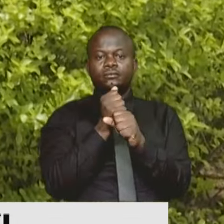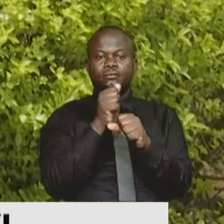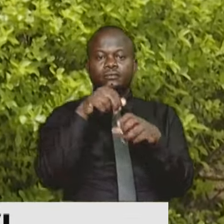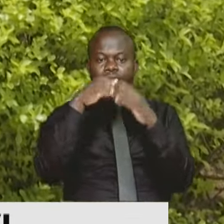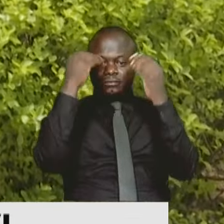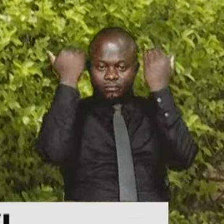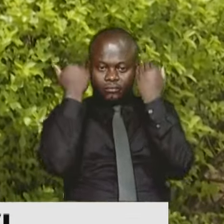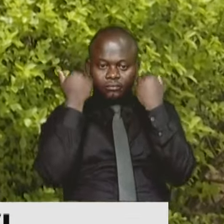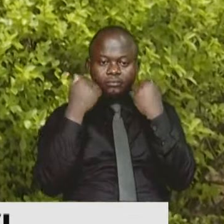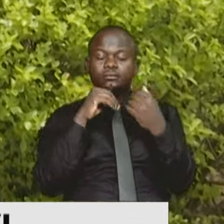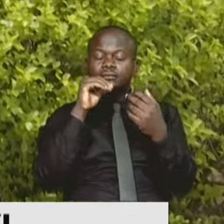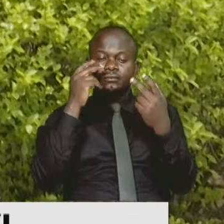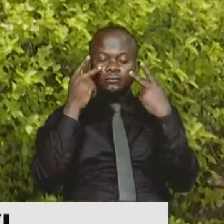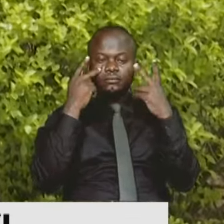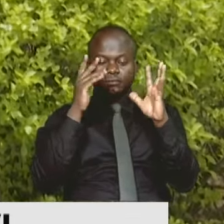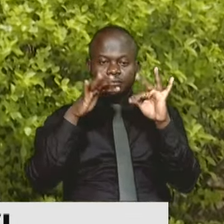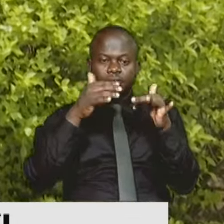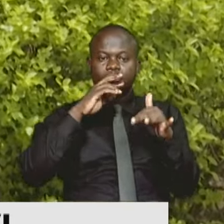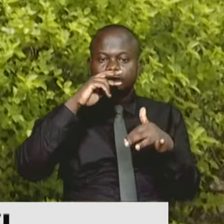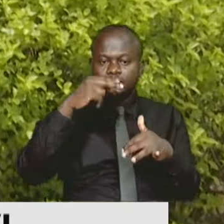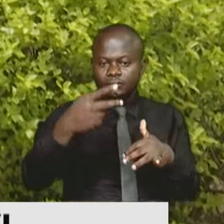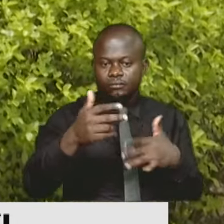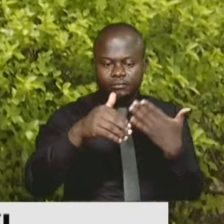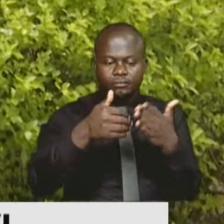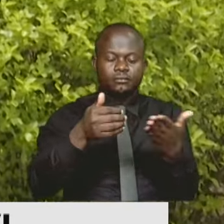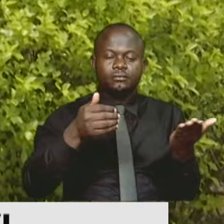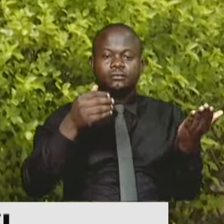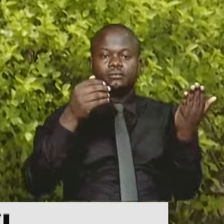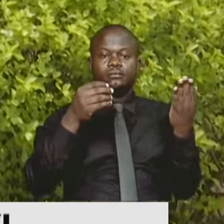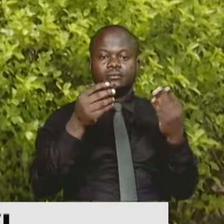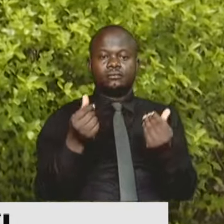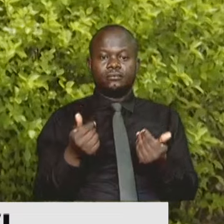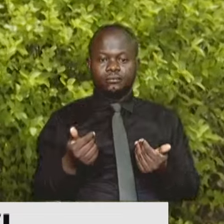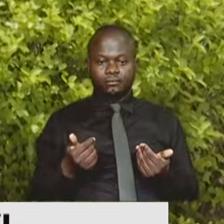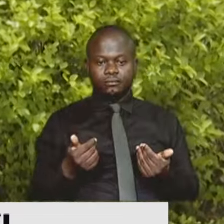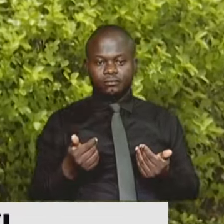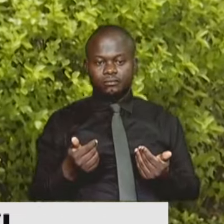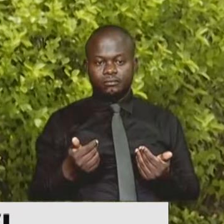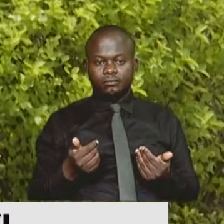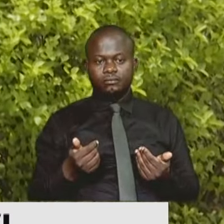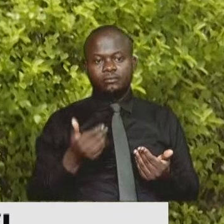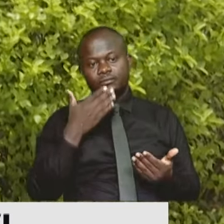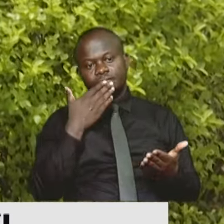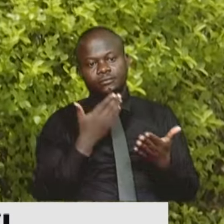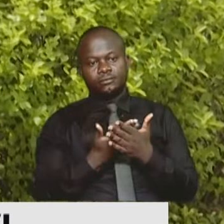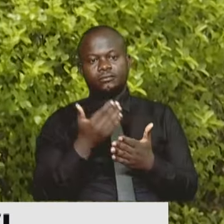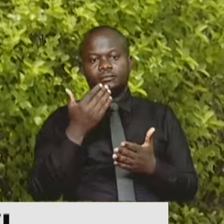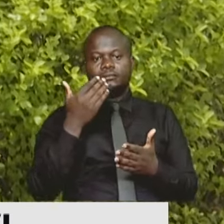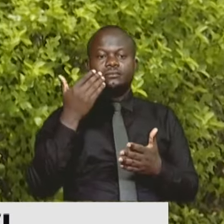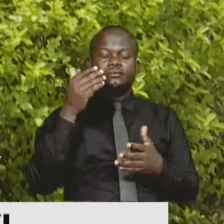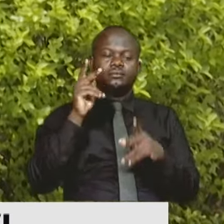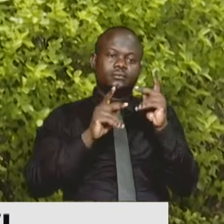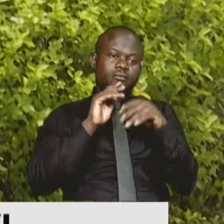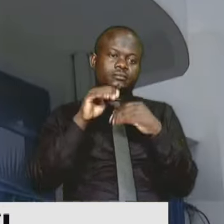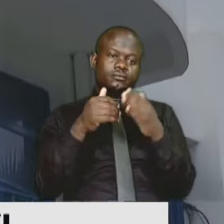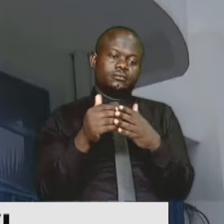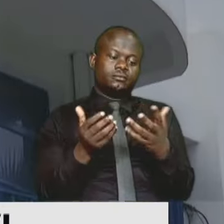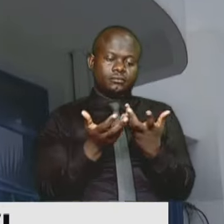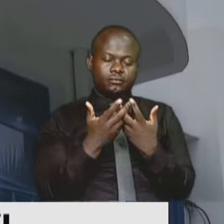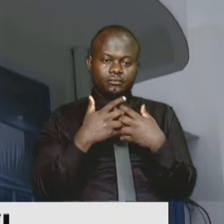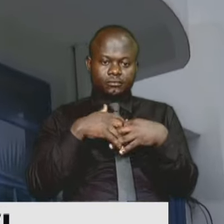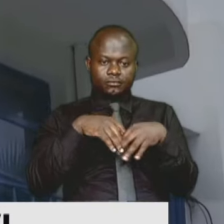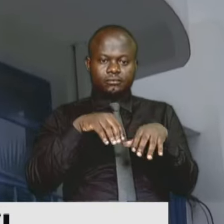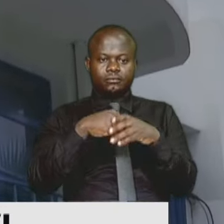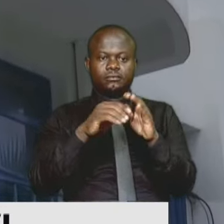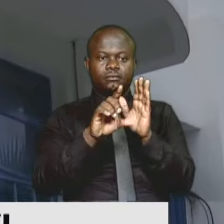nkiko bitarabonerwa umuti cyangwa bitarabonerwa igisubizo. Icyiza rero mba nuko umuntu yakuyunga n'undi. Mu